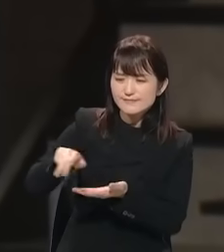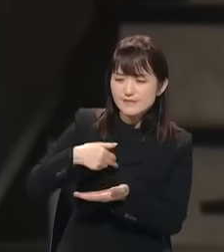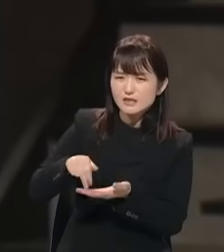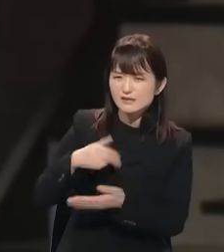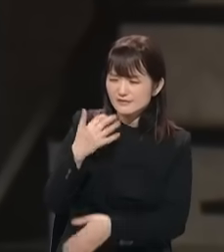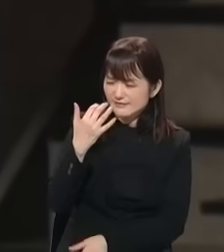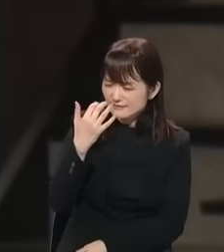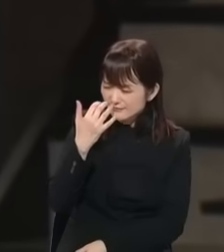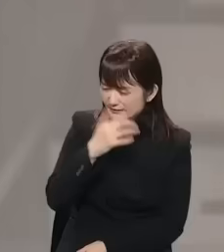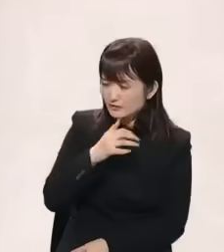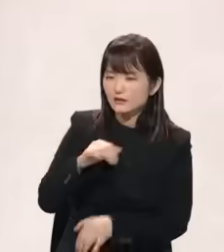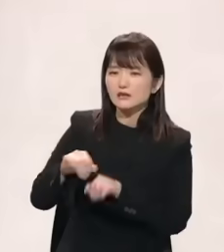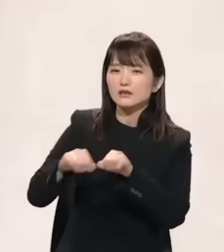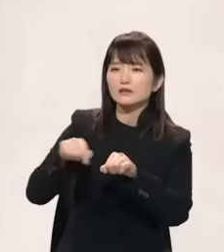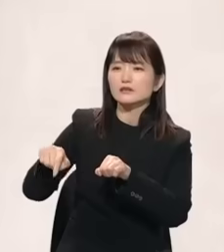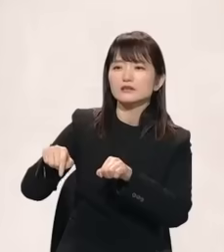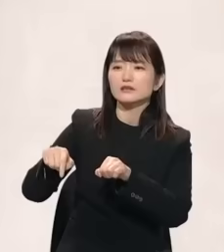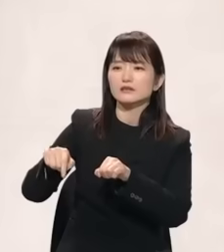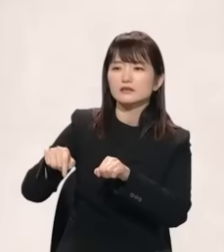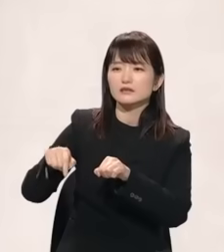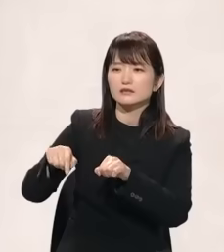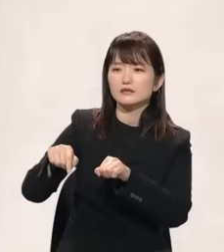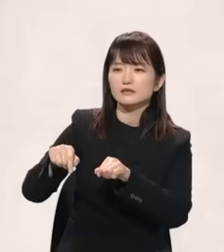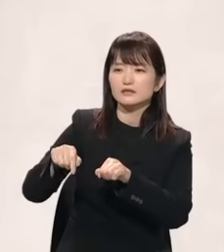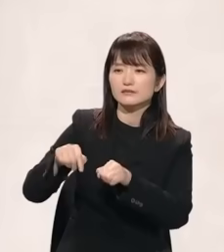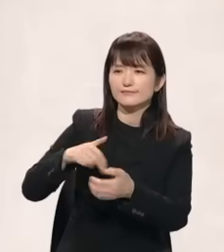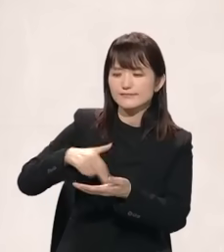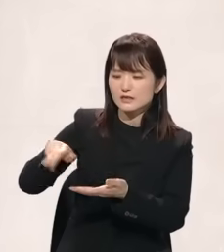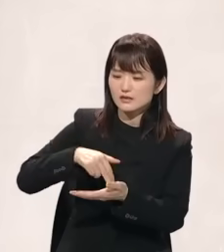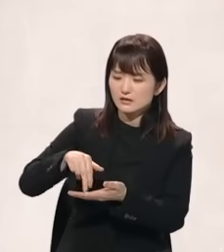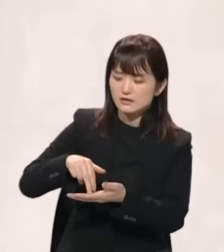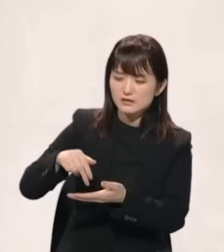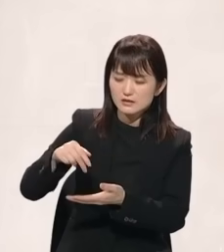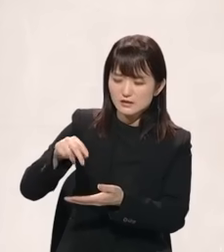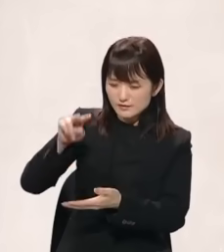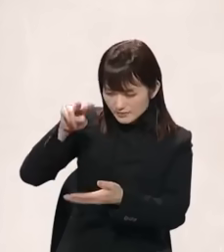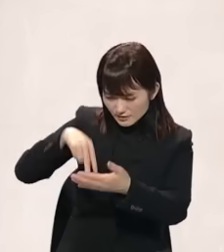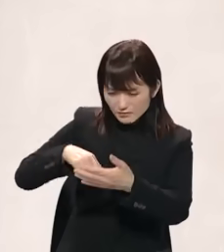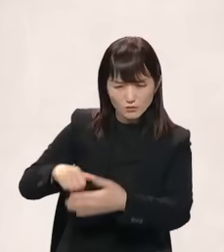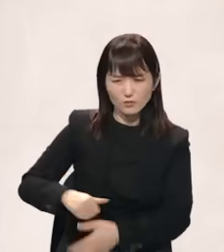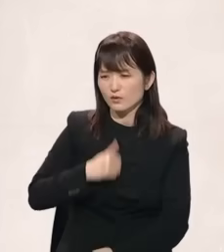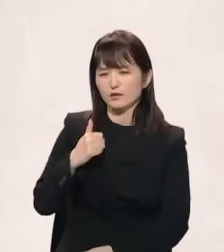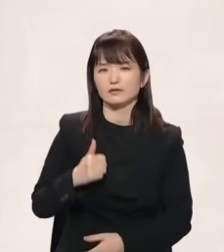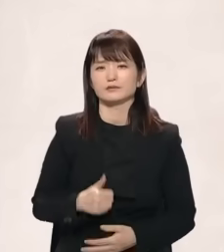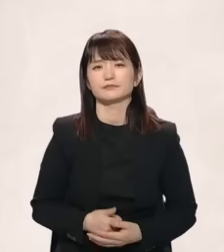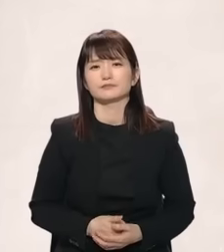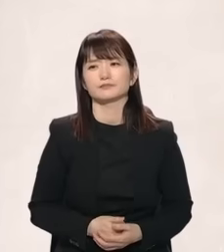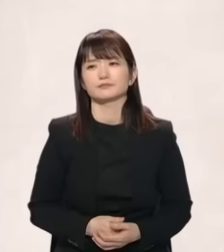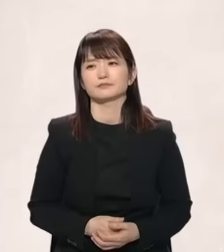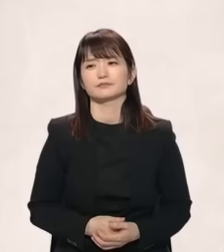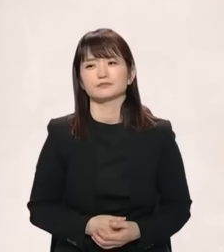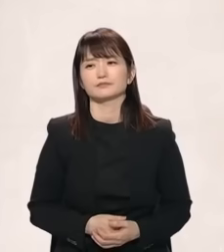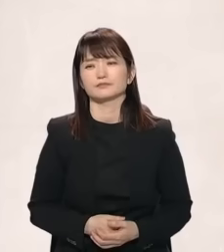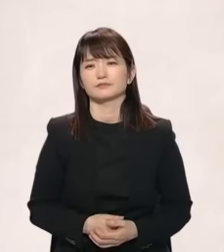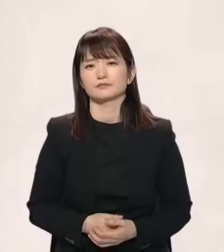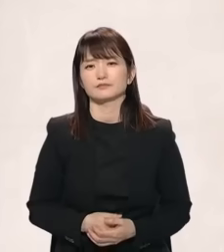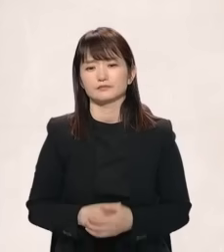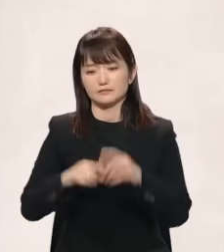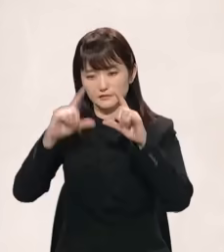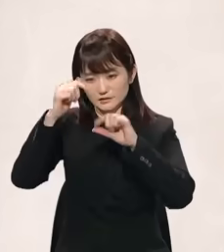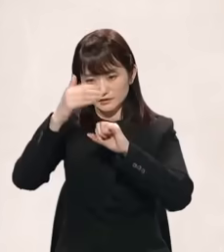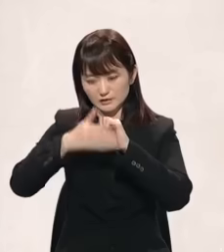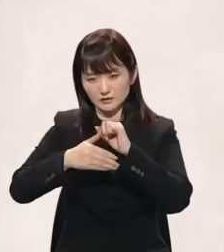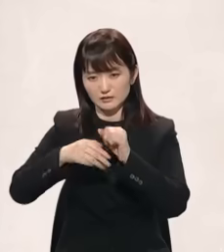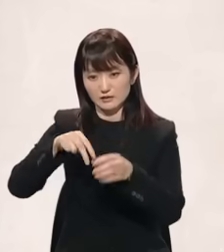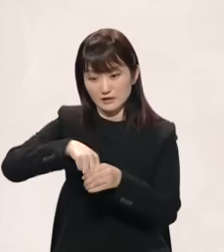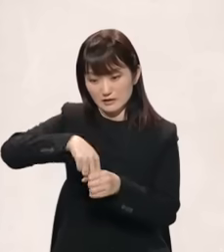행위를 한다거나 이런 것들을 보면 얼마나 화가나고 정말 거북하고 그러셨을까요 그런데 지금이 나체 사진뿐만 아니라